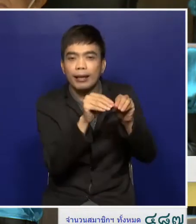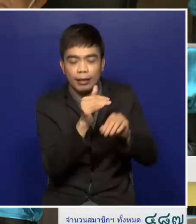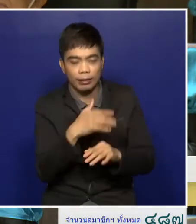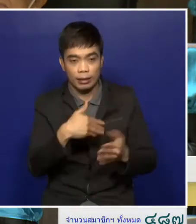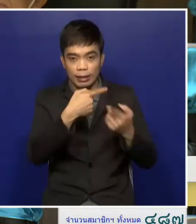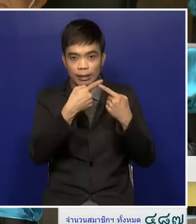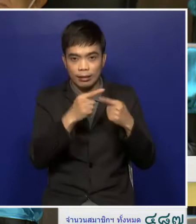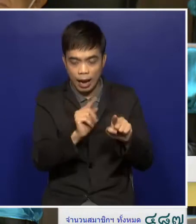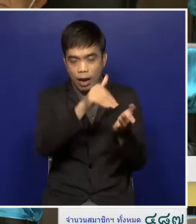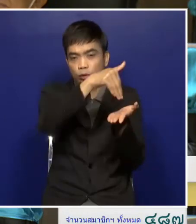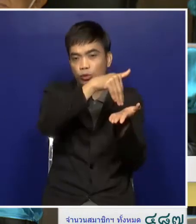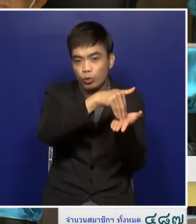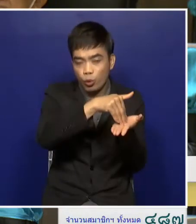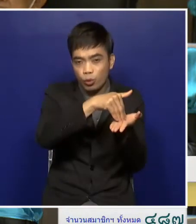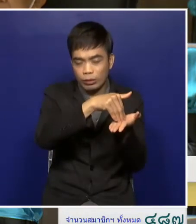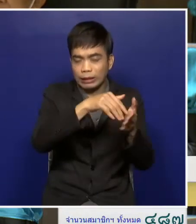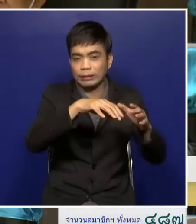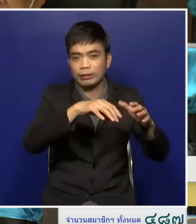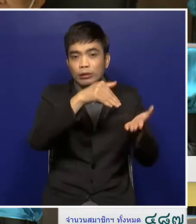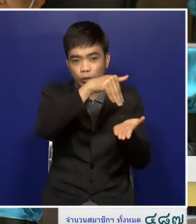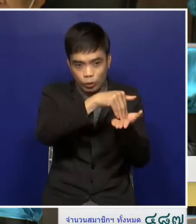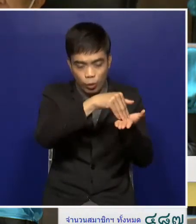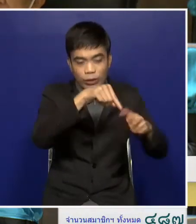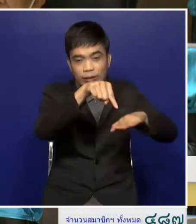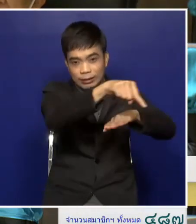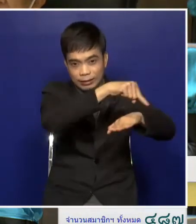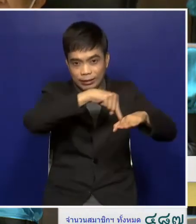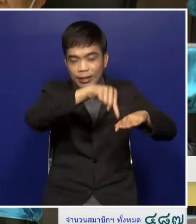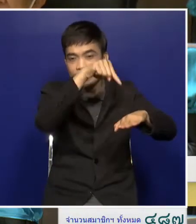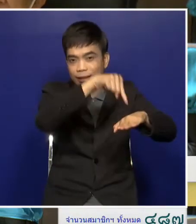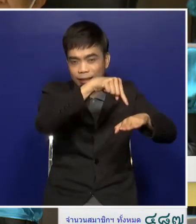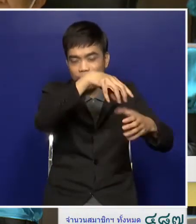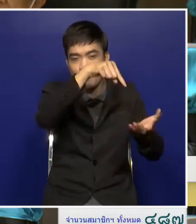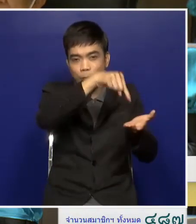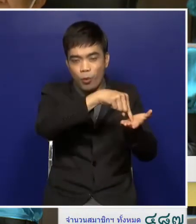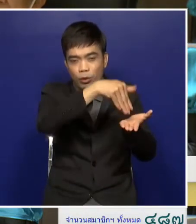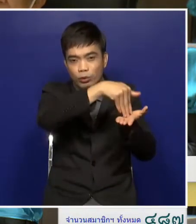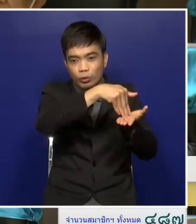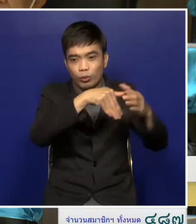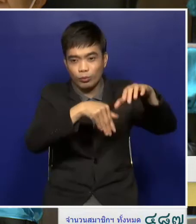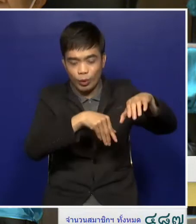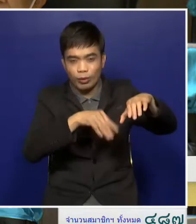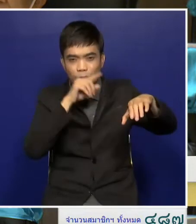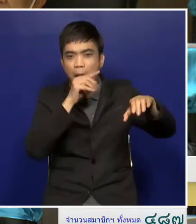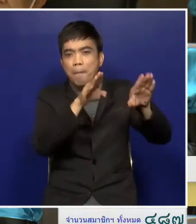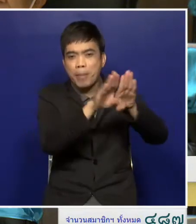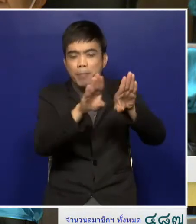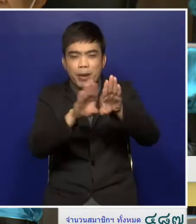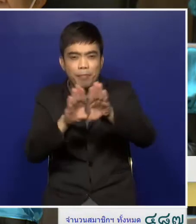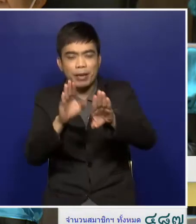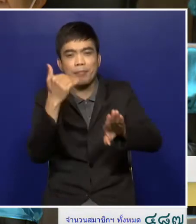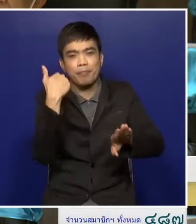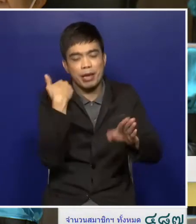วชนนั้นแต่ละที่นะครับ26แห่งในกรุงเทพมหานครนี่มีวันหยุดไม่ค่อยจะเหมือนกันนะครับ